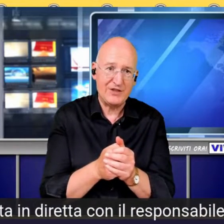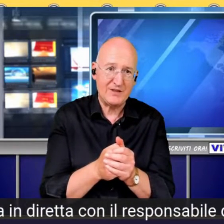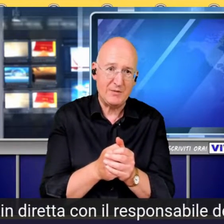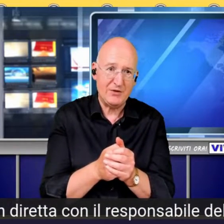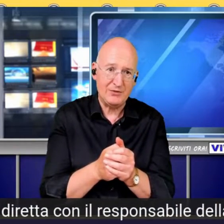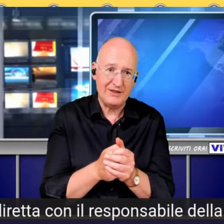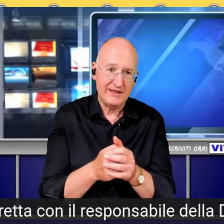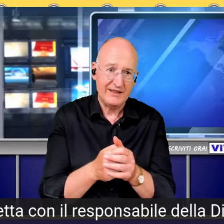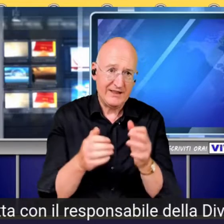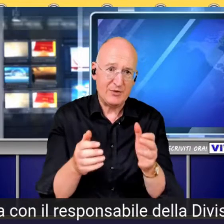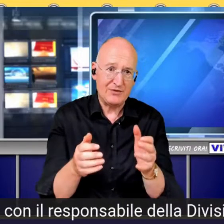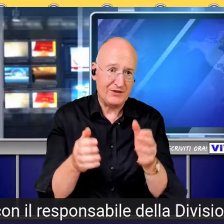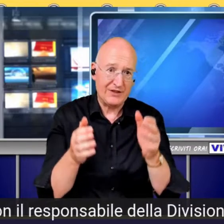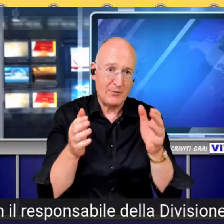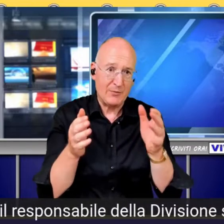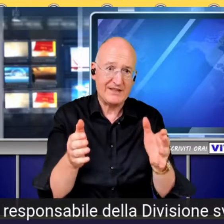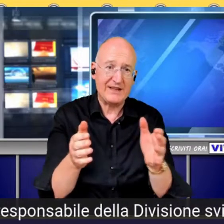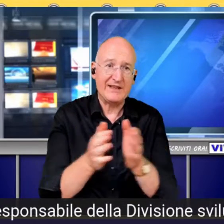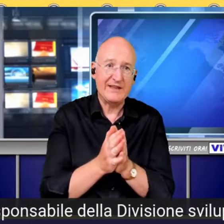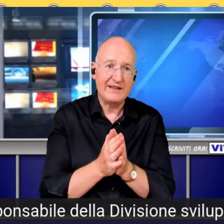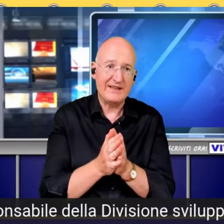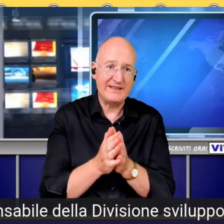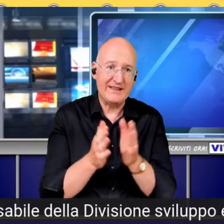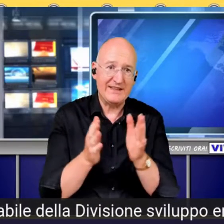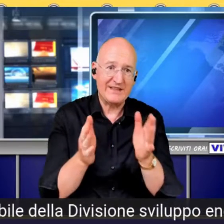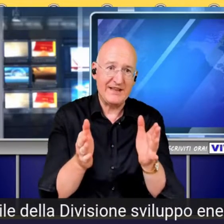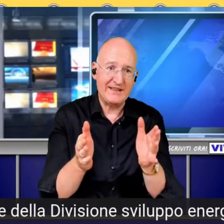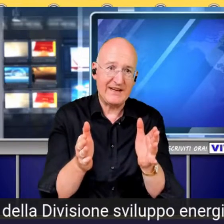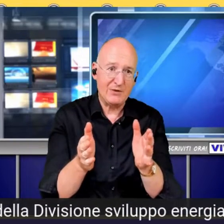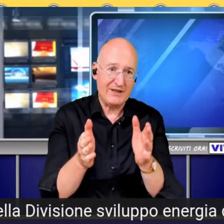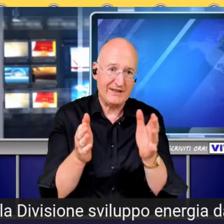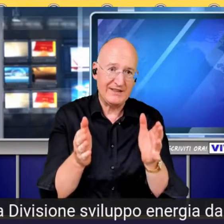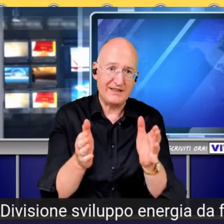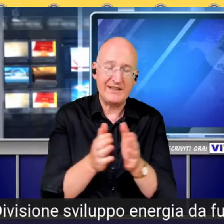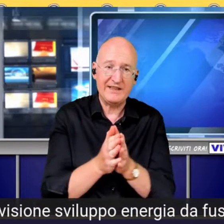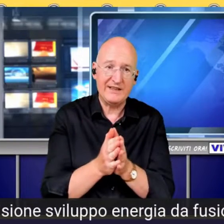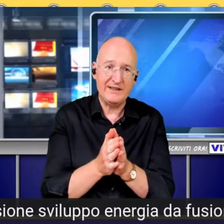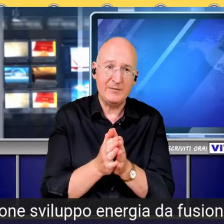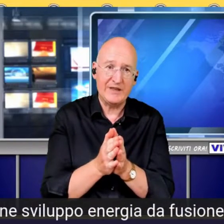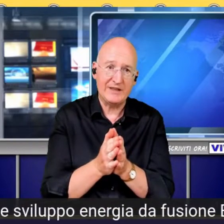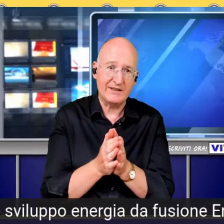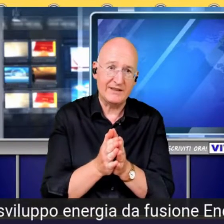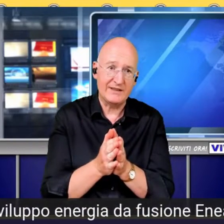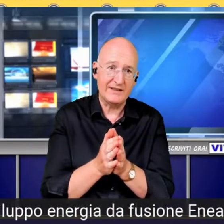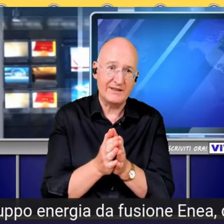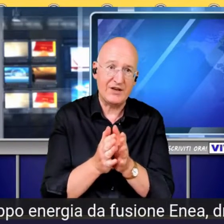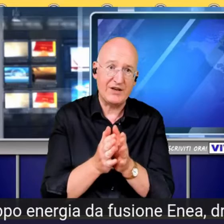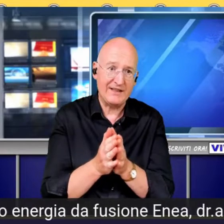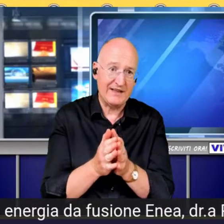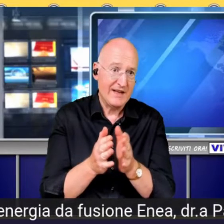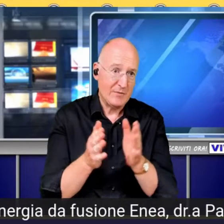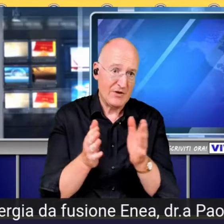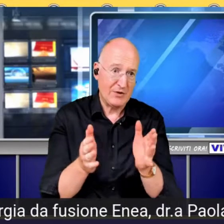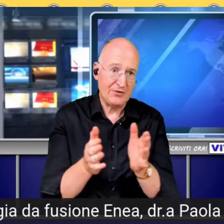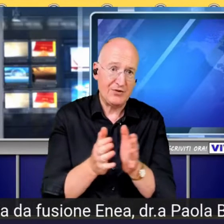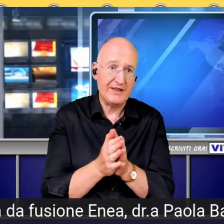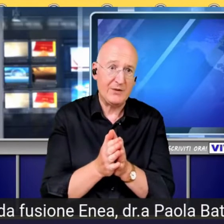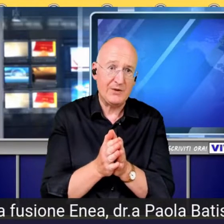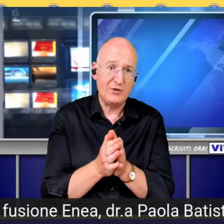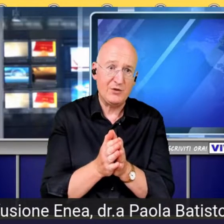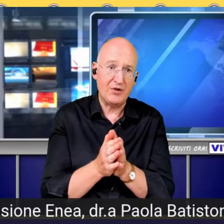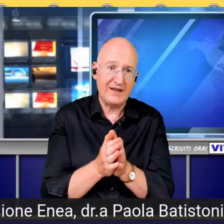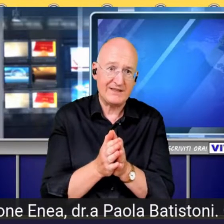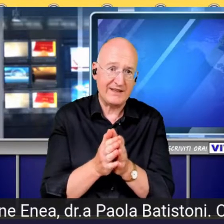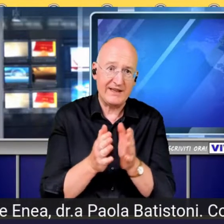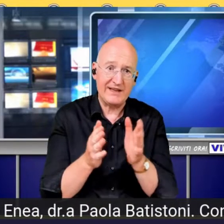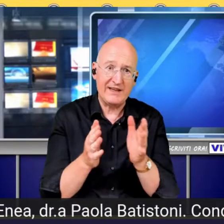giro di pochissimi minuti la produzione, che può essere l'energia idraulica delle centrali idroelettriche, ma soprattutto anche di